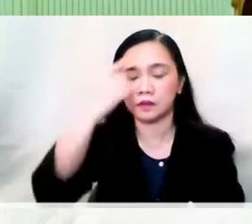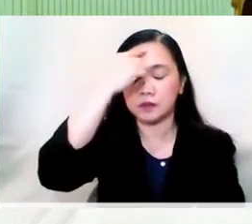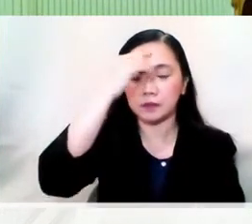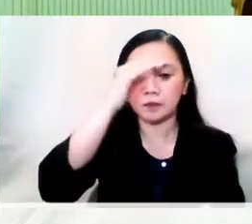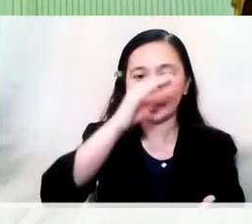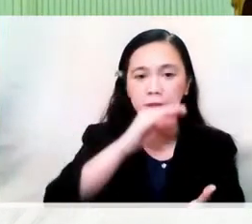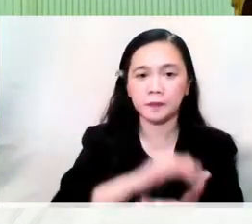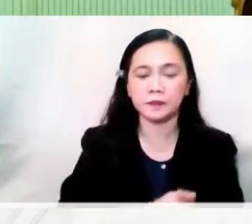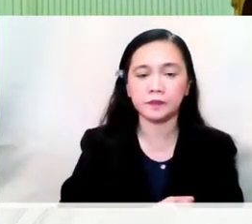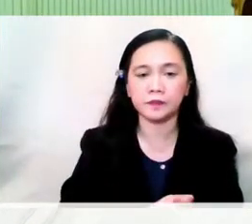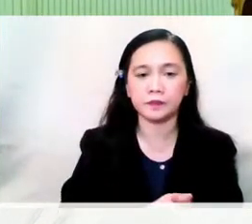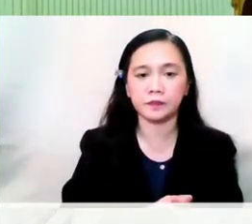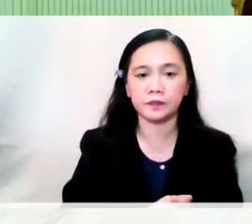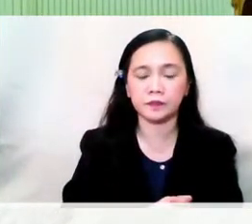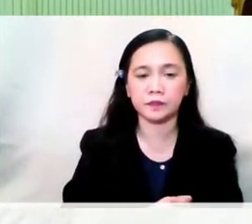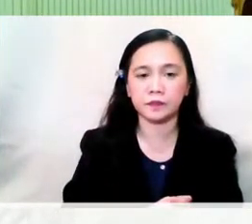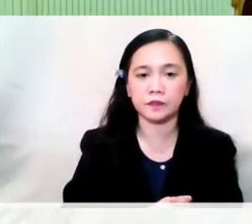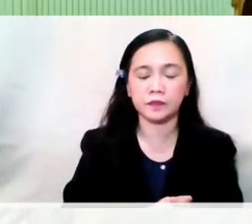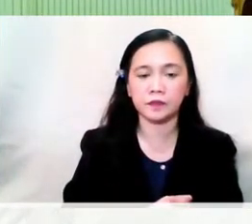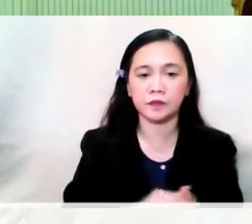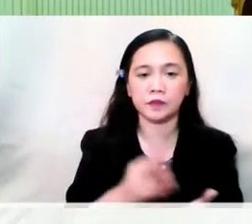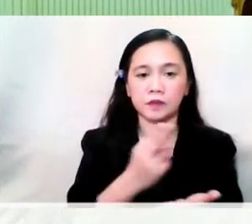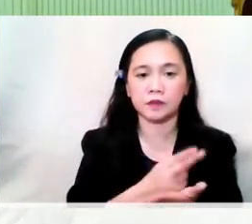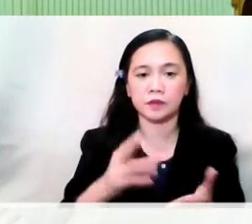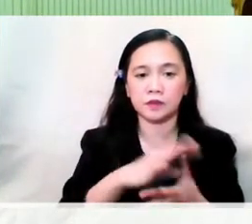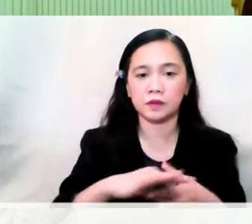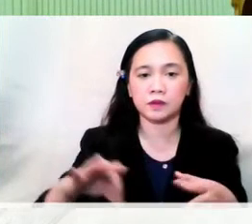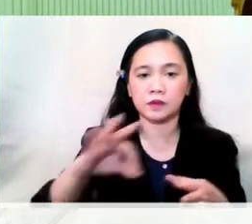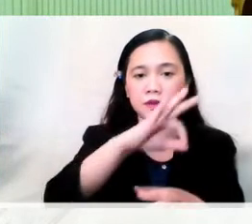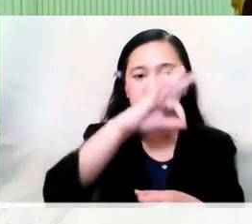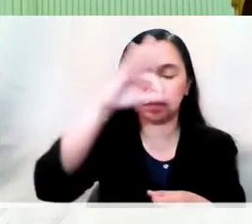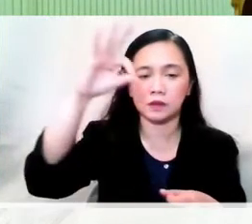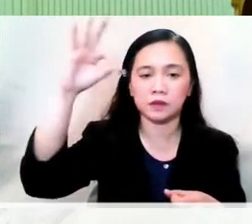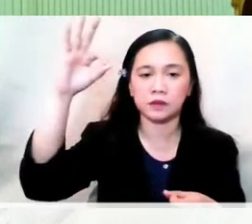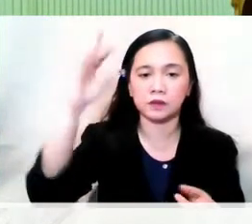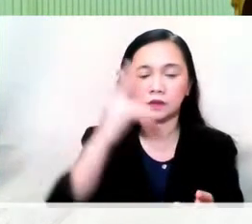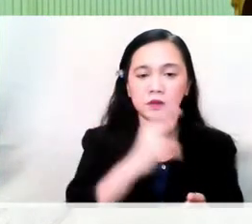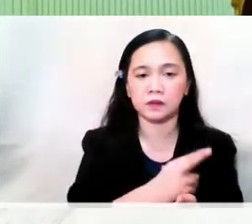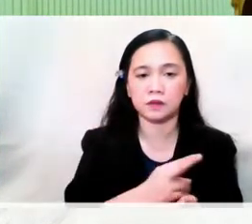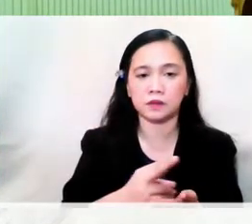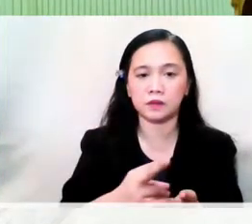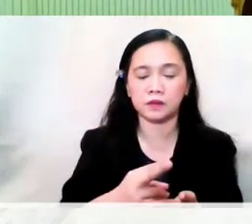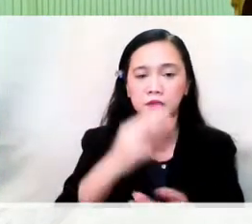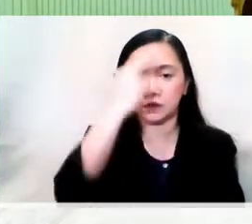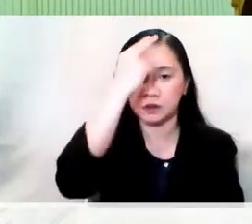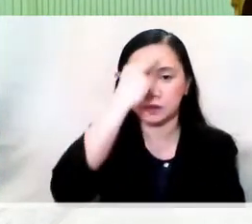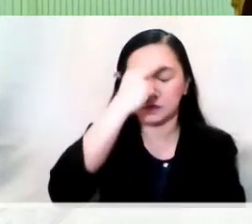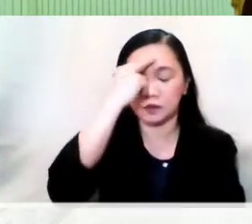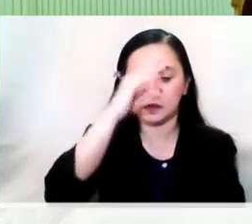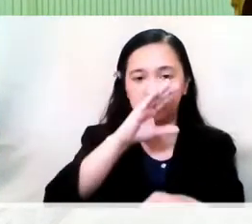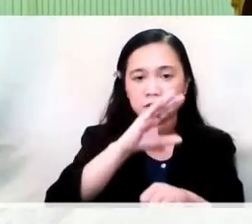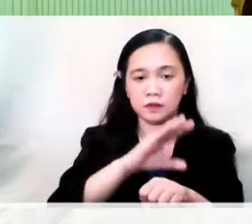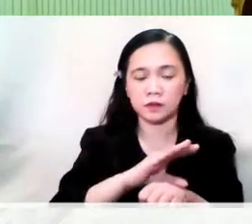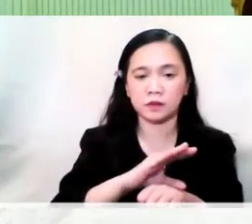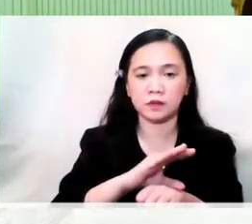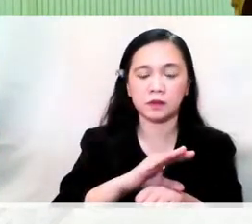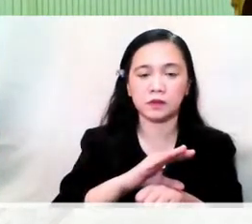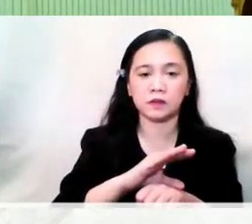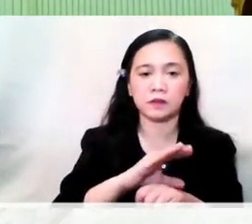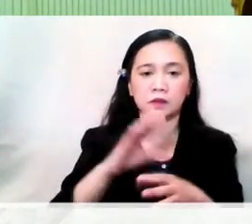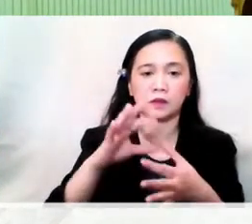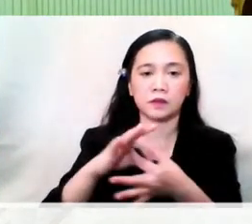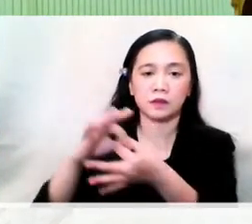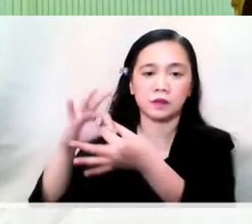Sumasampalatay naman ako sa Diyos Espiritu Santo, sa banal na simbahang Katolika, sa kasamahan ng mga